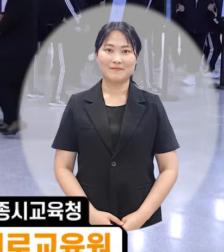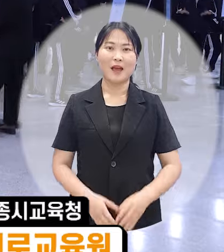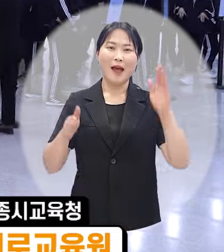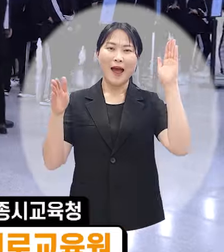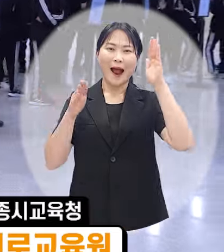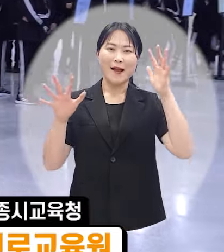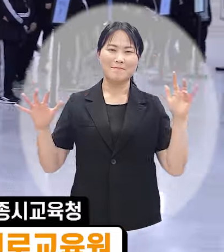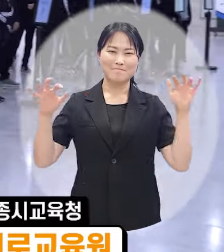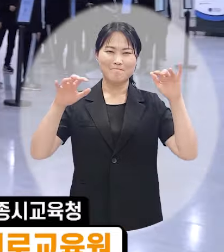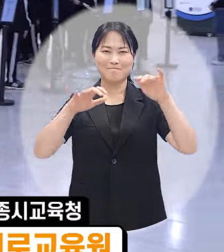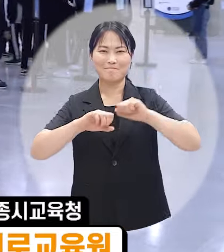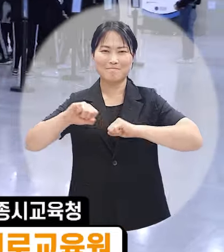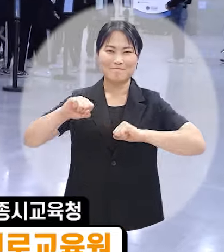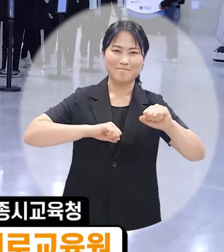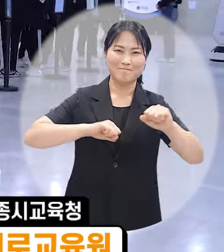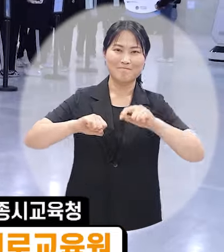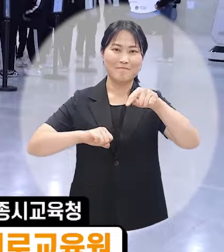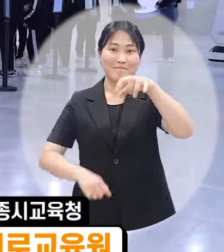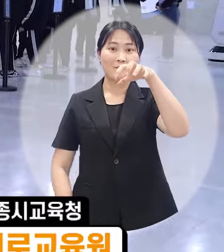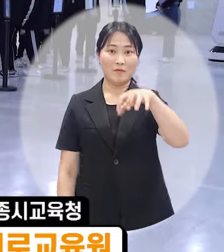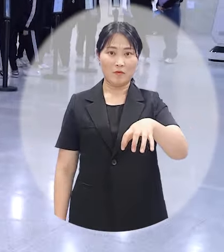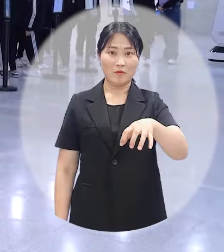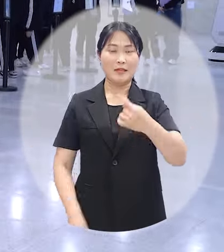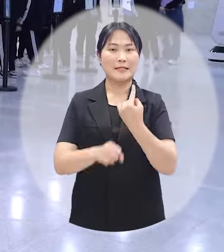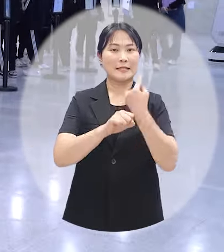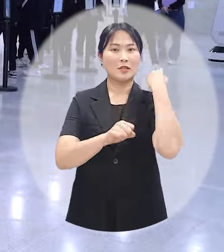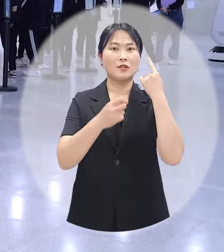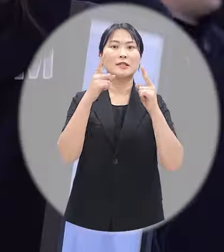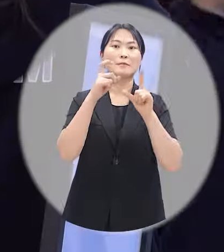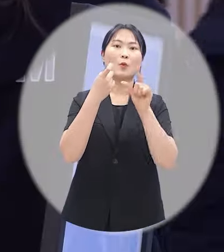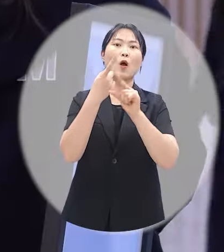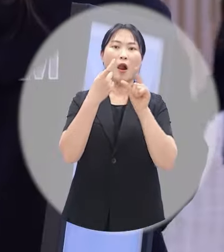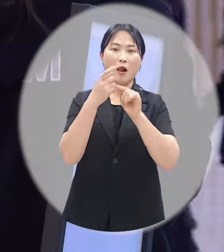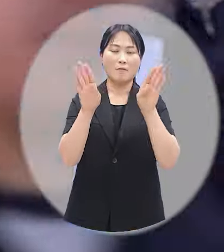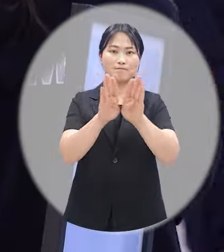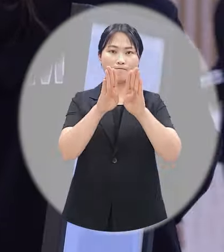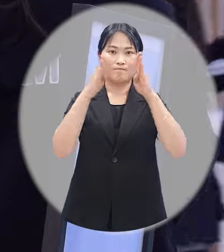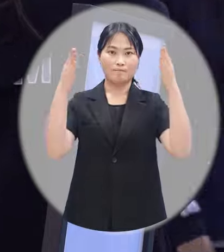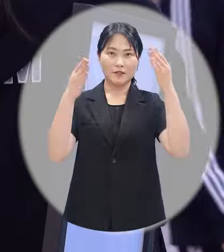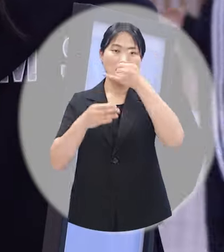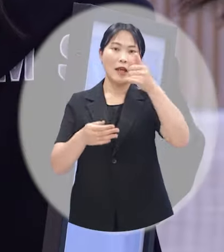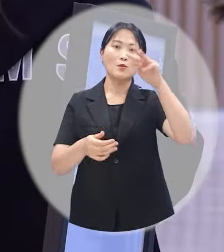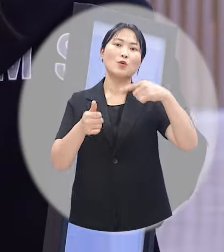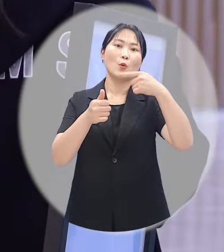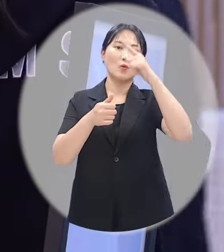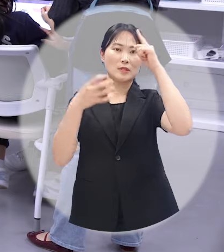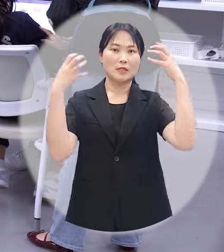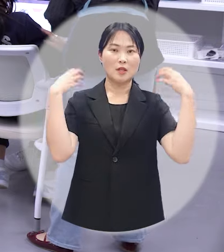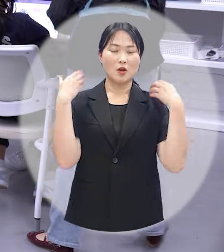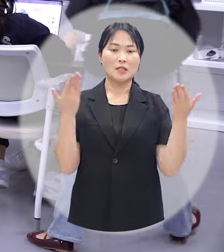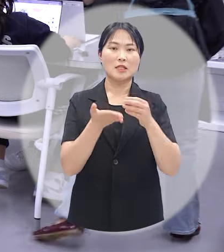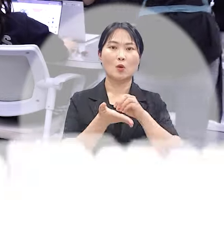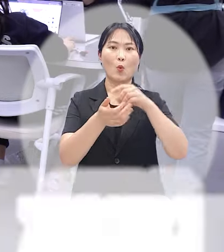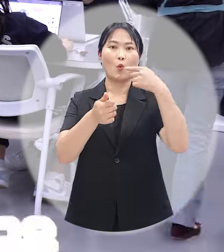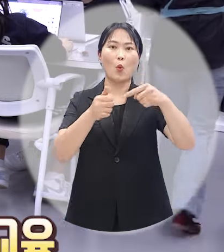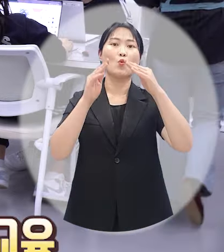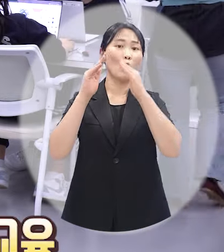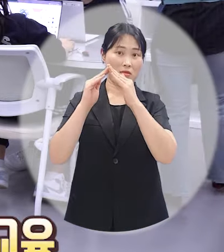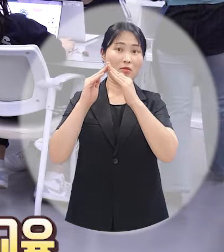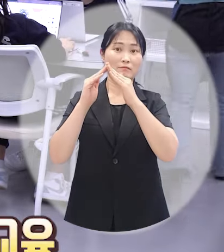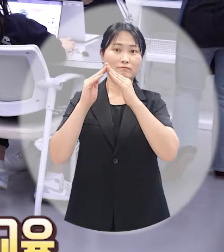학생들의 방문으로 활기가 가득한 이곳은 지난해 11월 문을 연 세종시 교육청 진로교육원인데요.